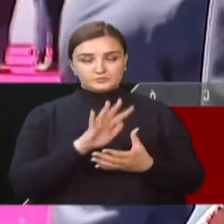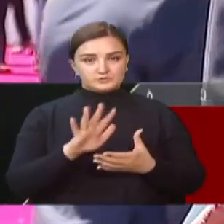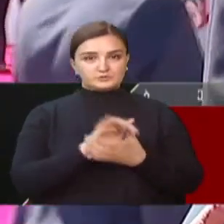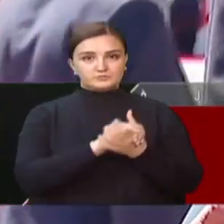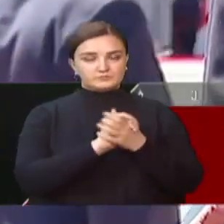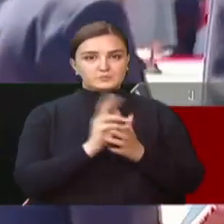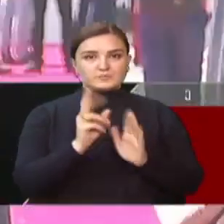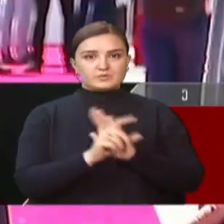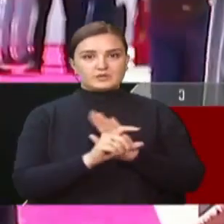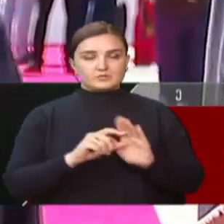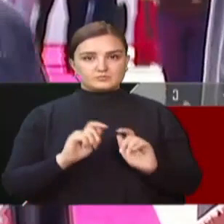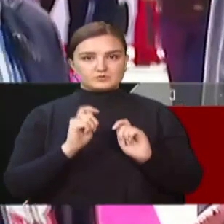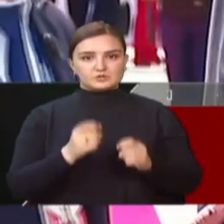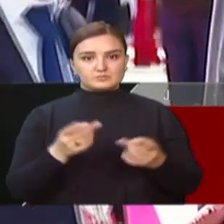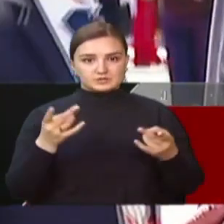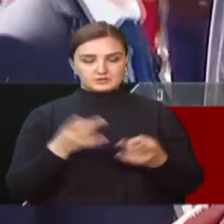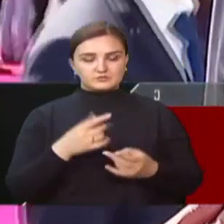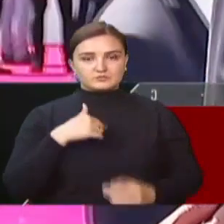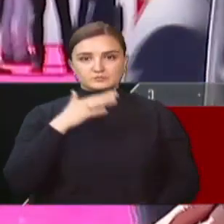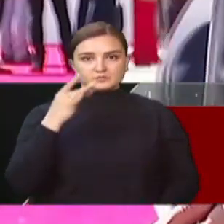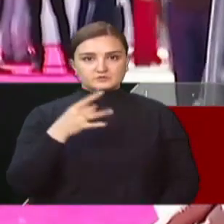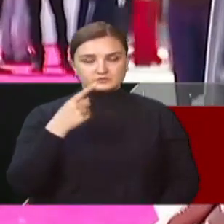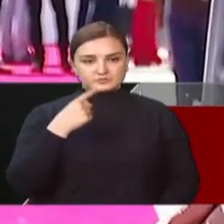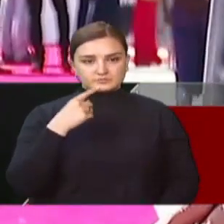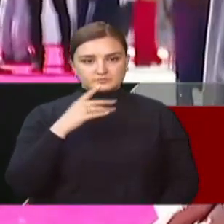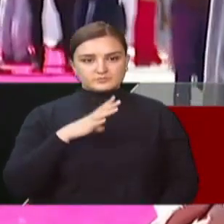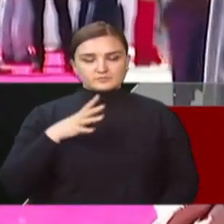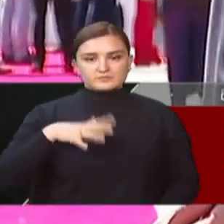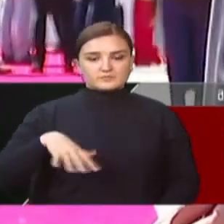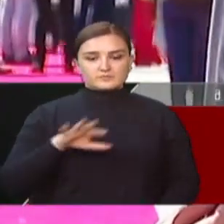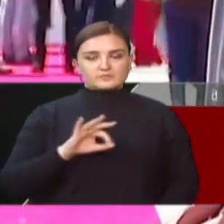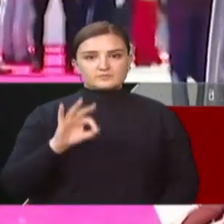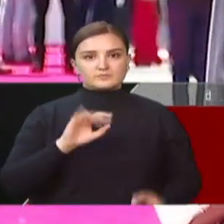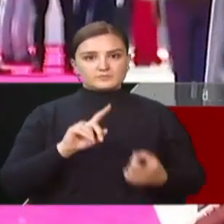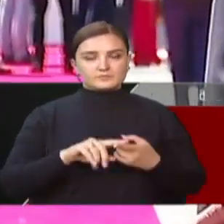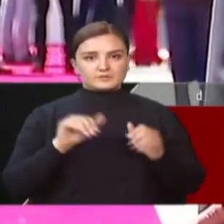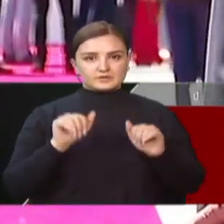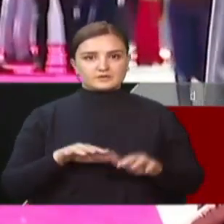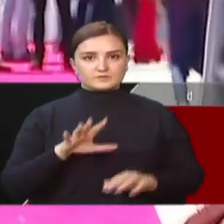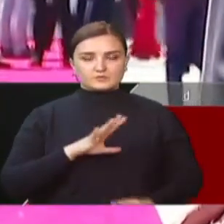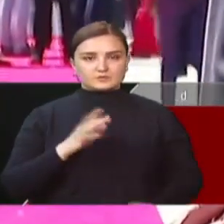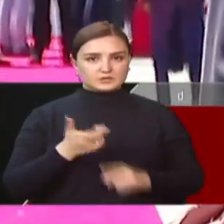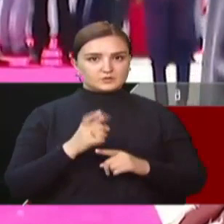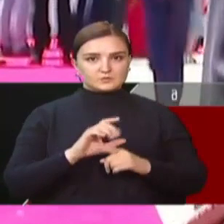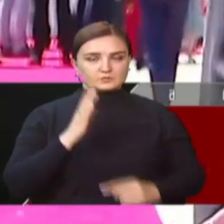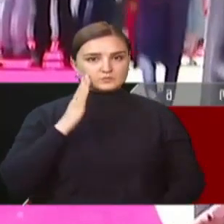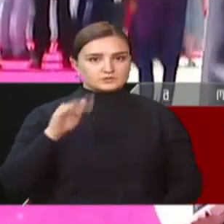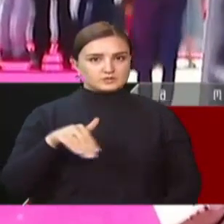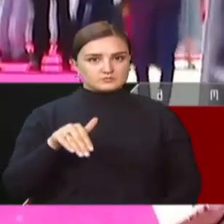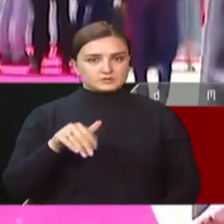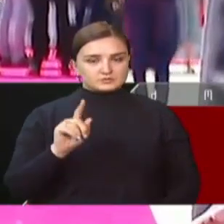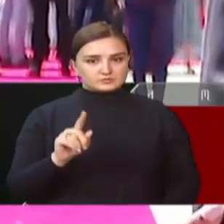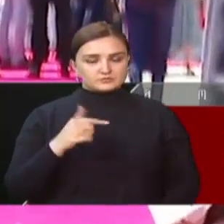სტატუსის მინიჭების საჭიროება. Ჩვენ არაერთხელ გვითხოვს, რომ საქართველოსთან მიმართებაში გადაწყვეტილება იყო უსამართლო და ამას